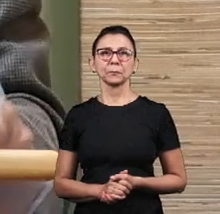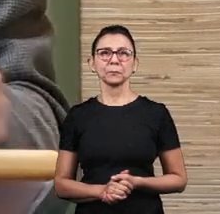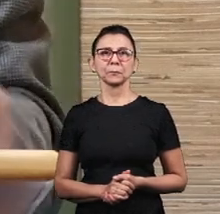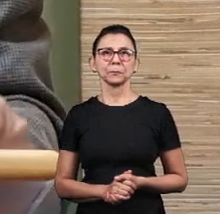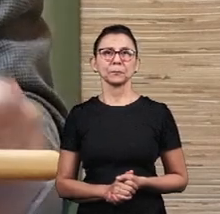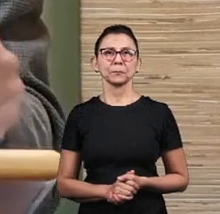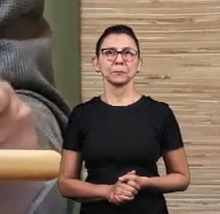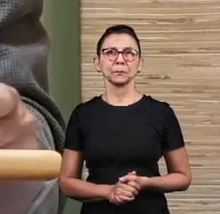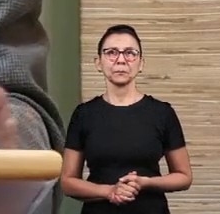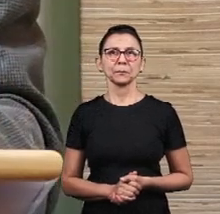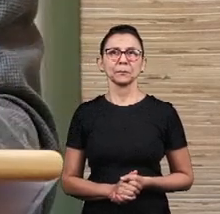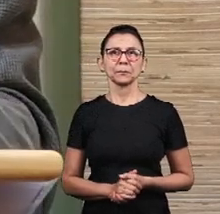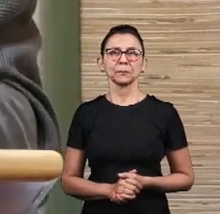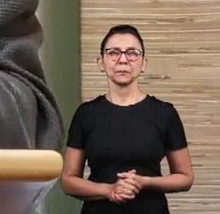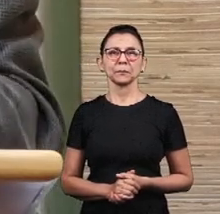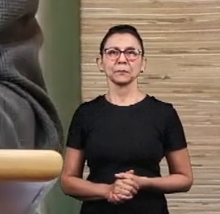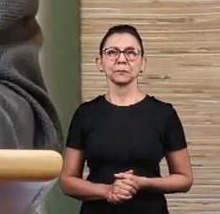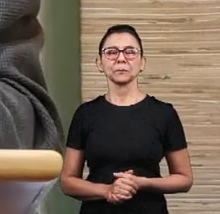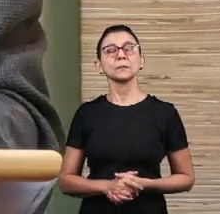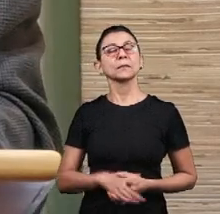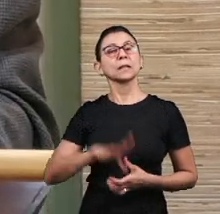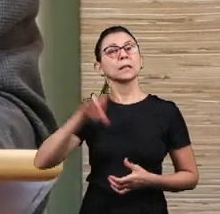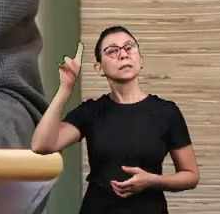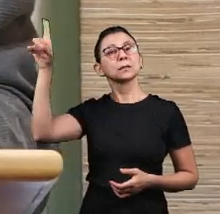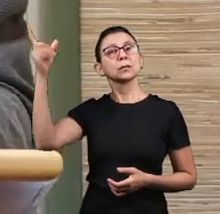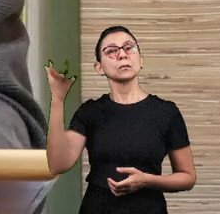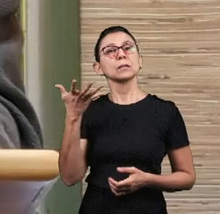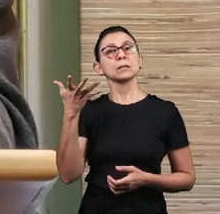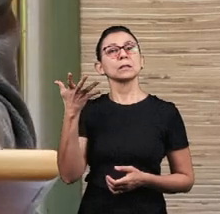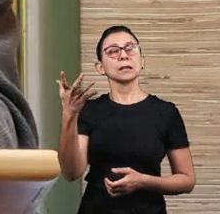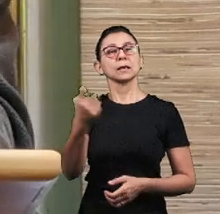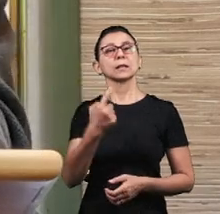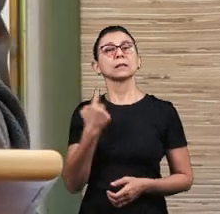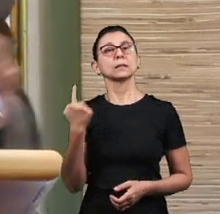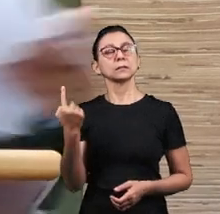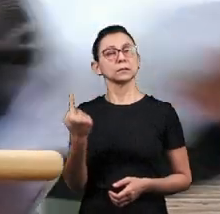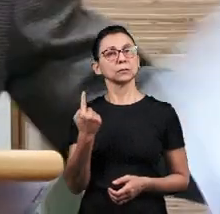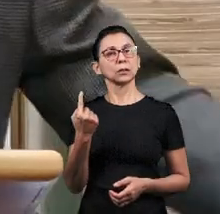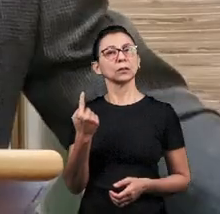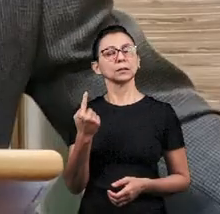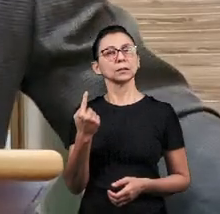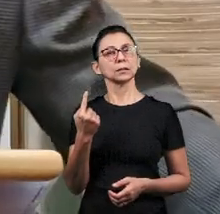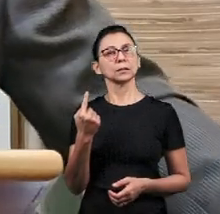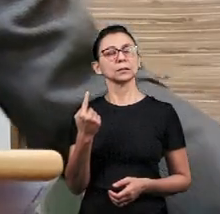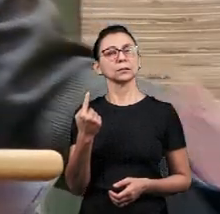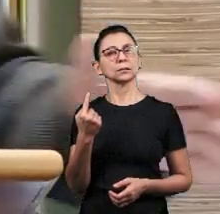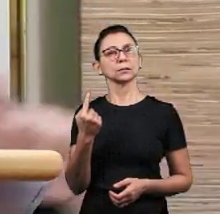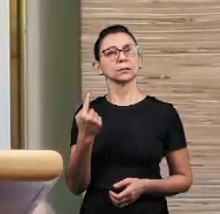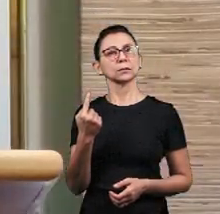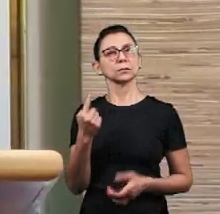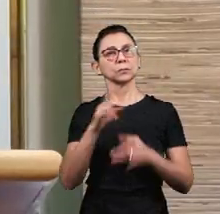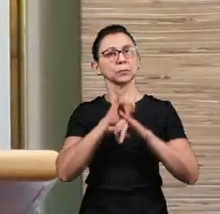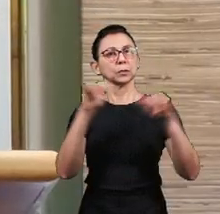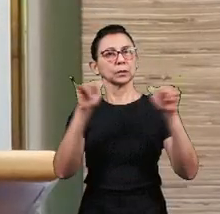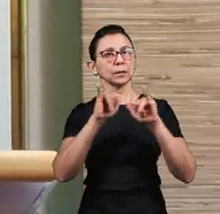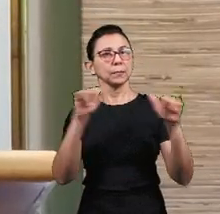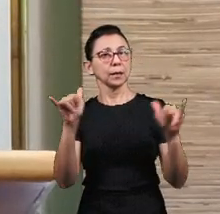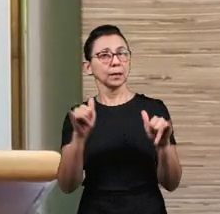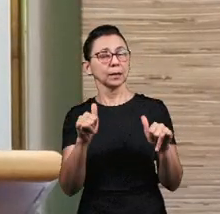celle-là. Et c'est cela que Dieu, il veut de nous. Et nous devons faire cela. Pourquoi? Parce que le temps est